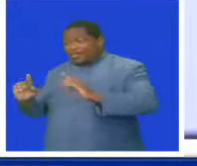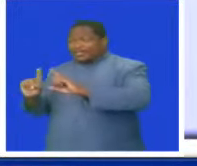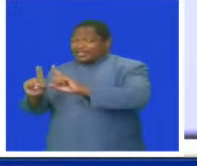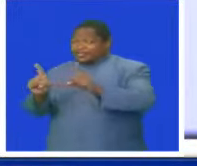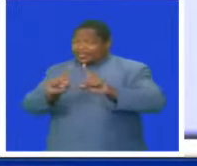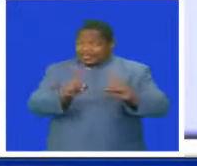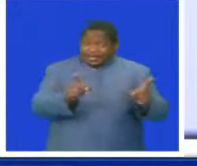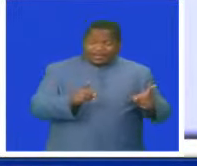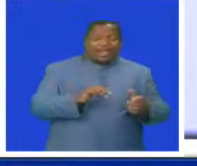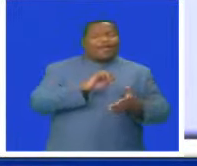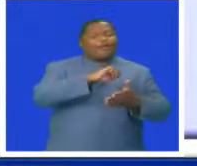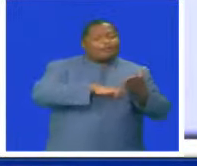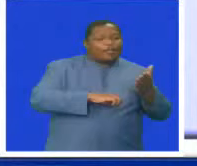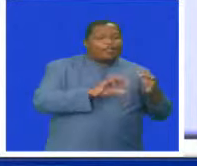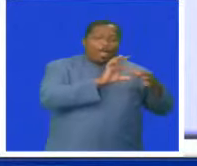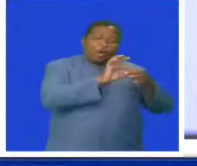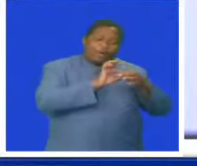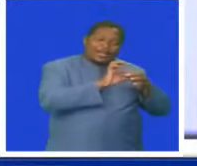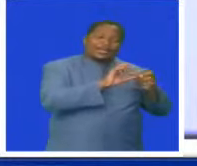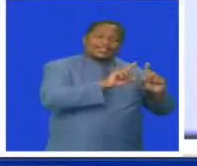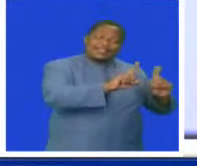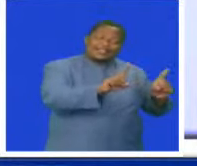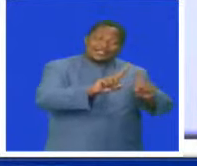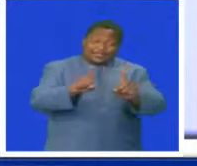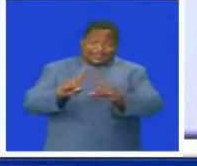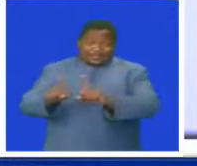tekuvakasha singatenda tithuthuke kanjani.